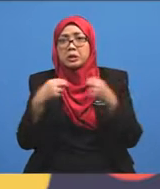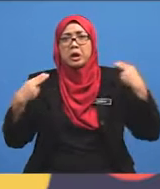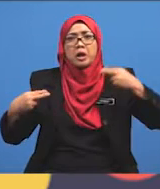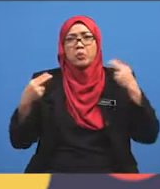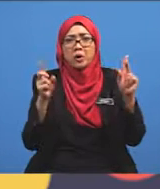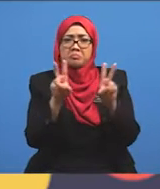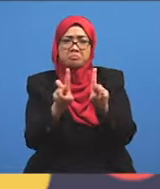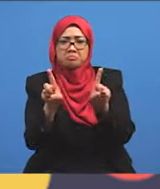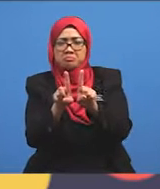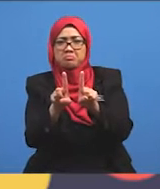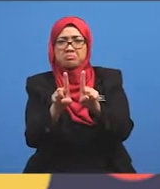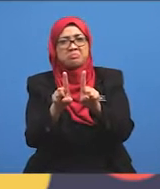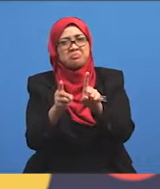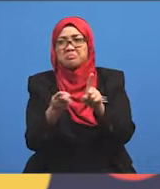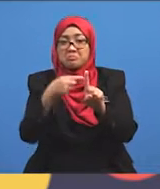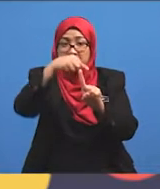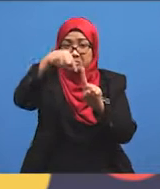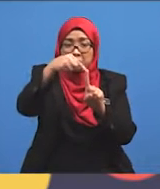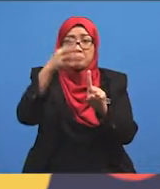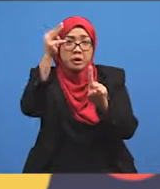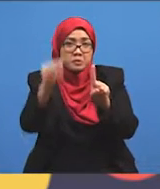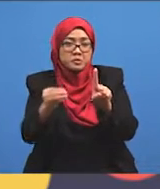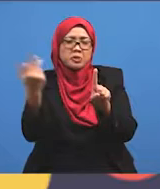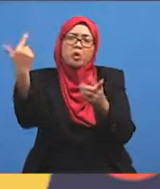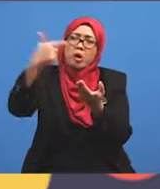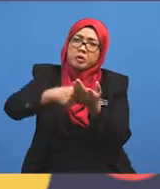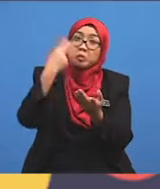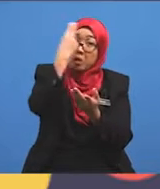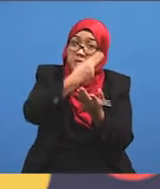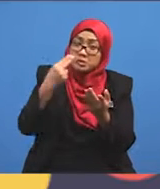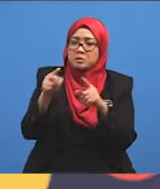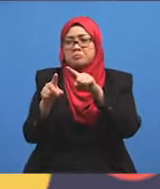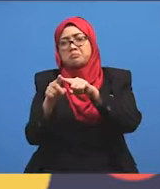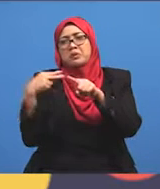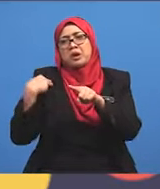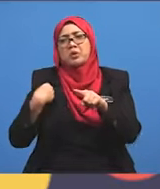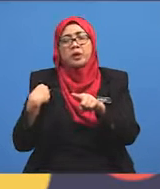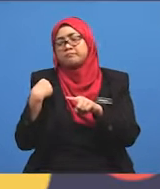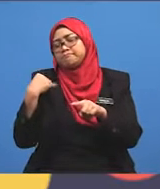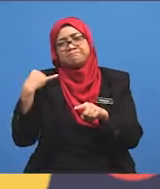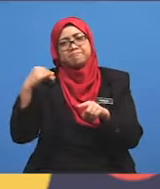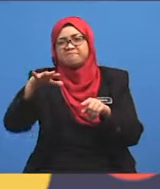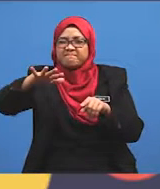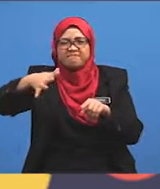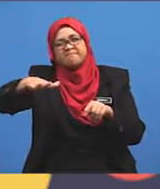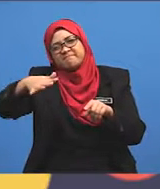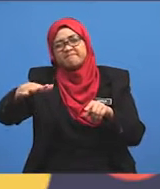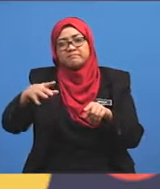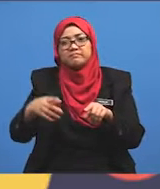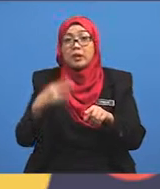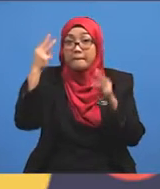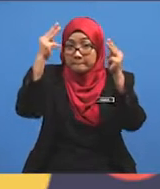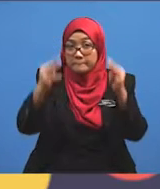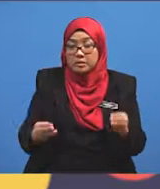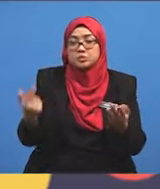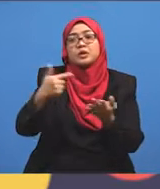kita lihat muka kita lebih handsome daripada makhluk lain. Sesuai dengan firman Allah Subhanahu Wa Taala dalam surah At-Tin